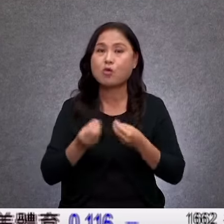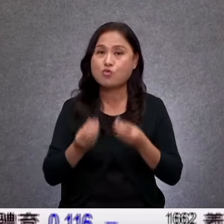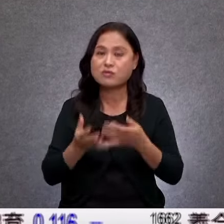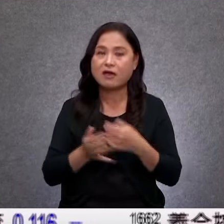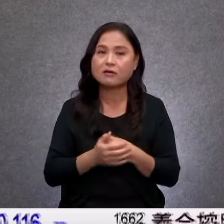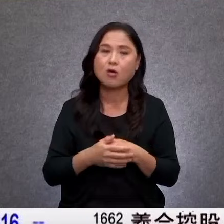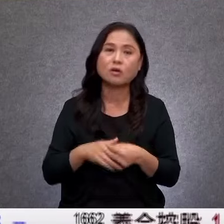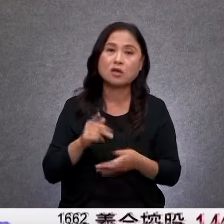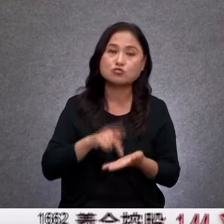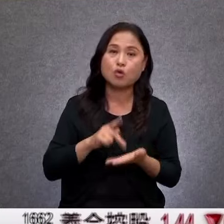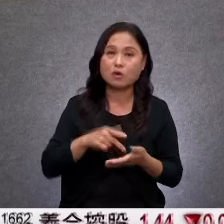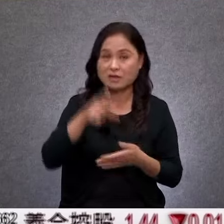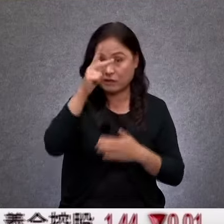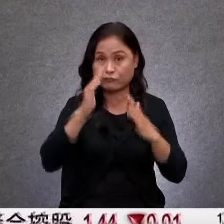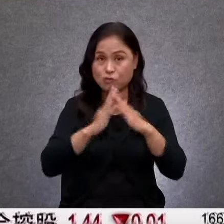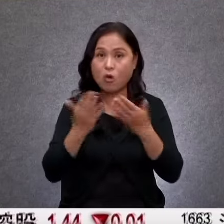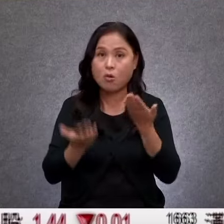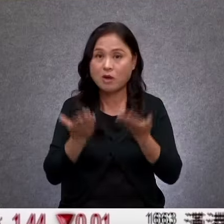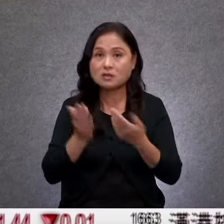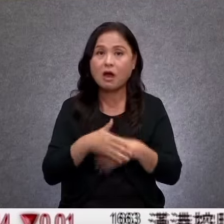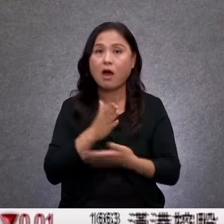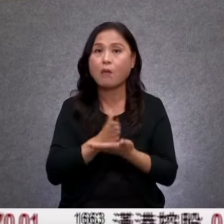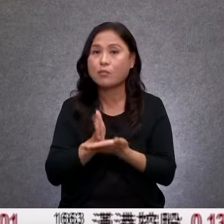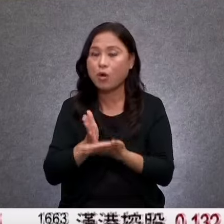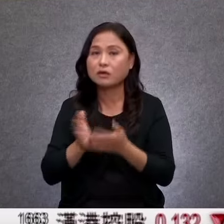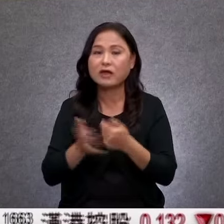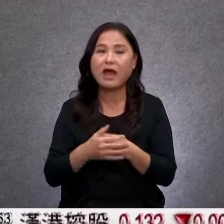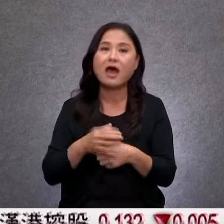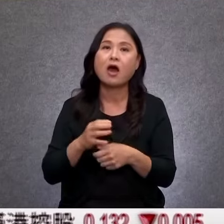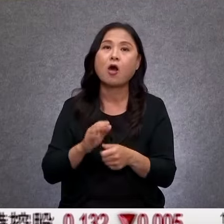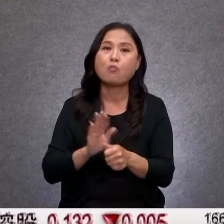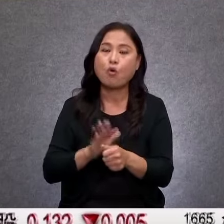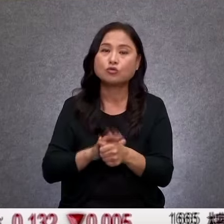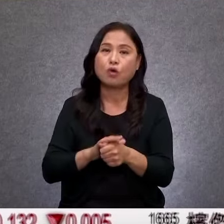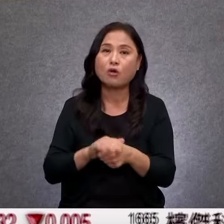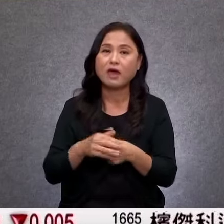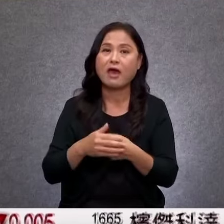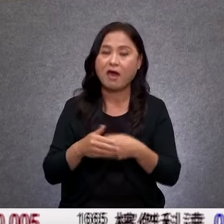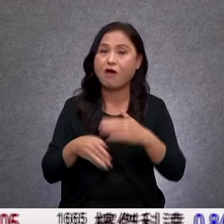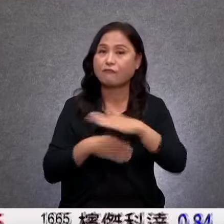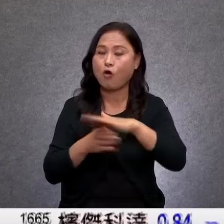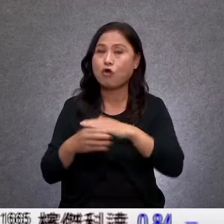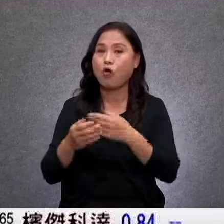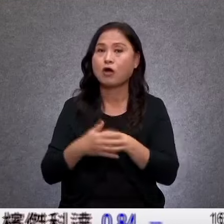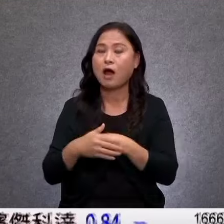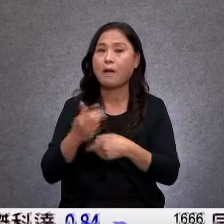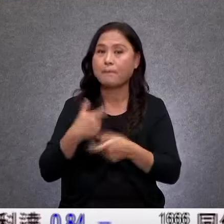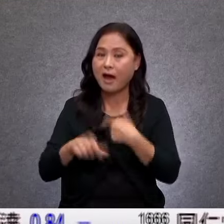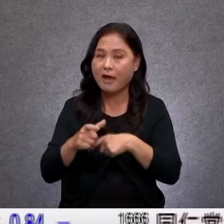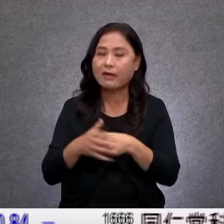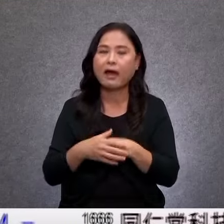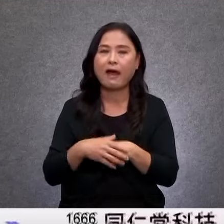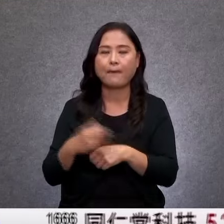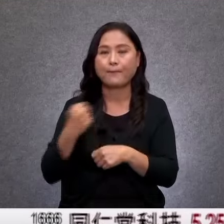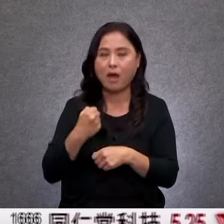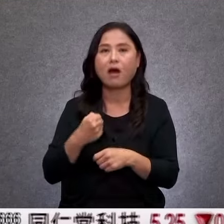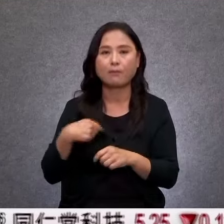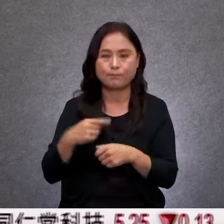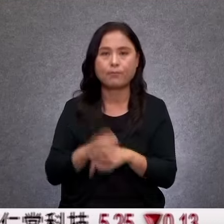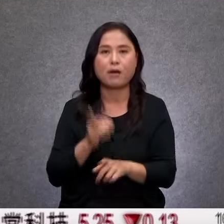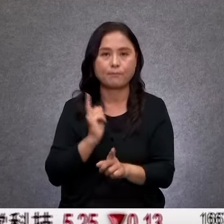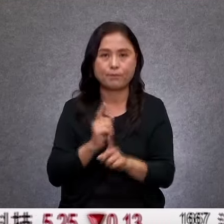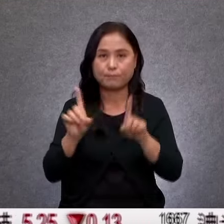宅供應嘅市場咧，不管係出租嘅公屋，抑或係唔同形式嘅資助出售房屋咧，其實個力